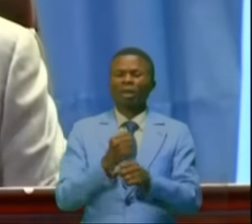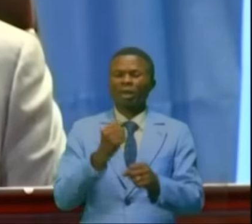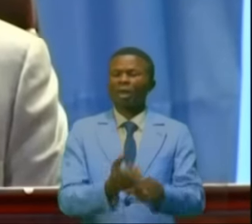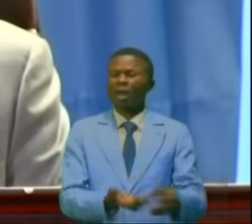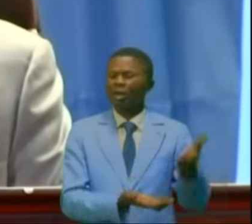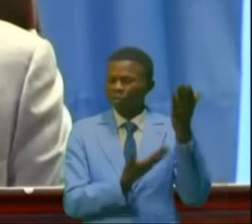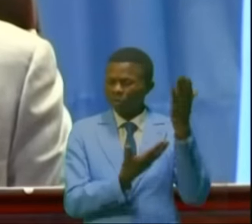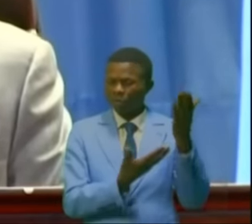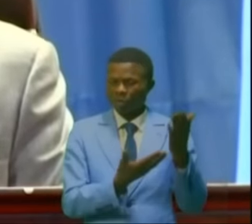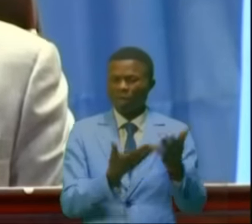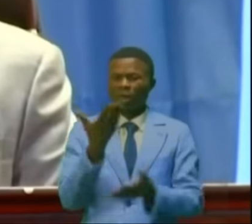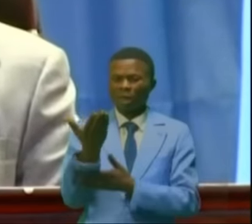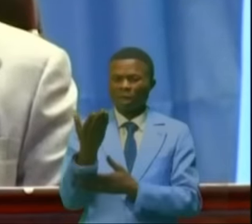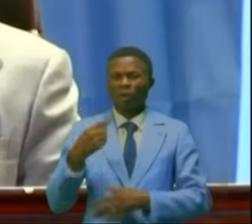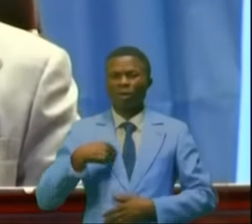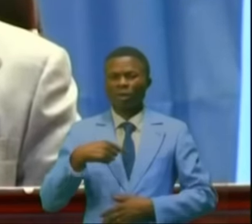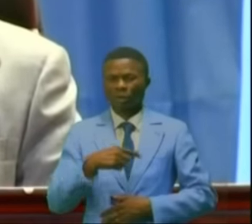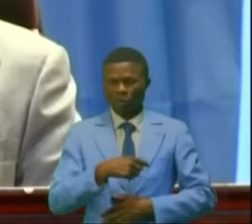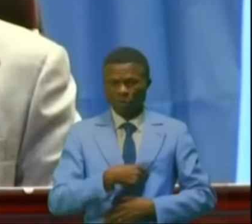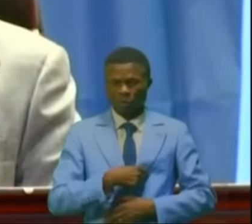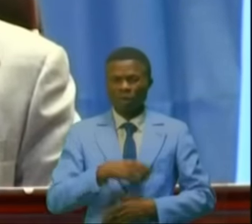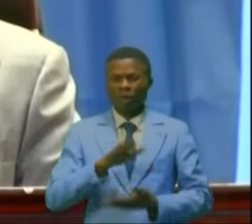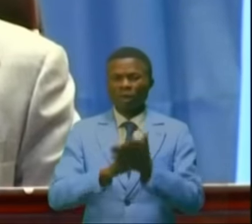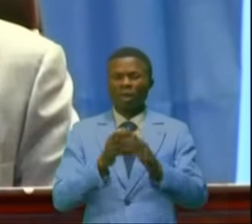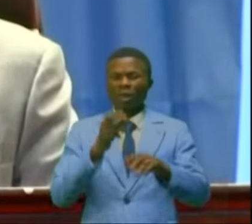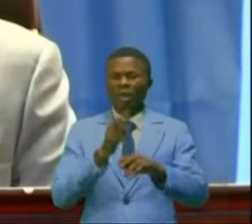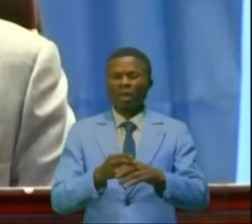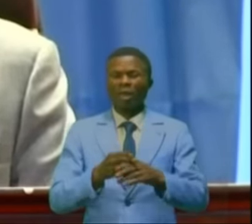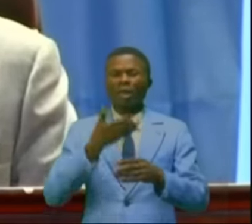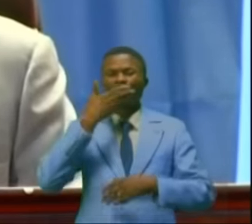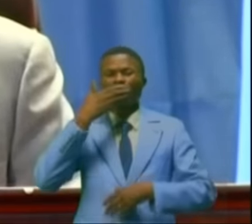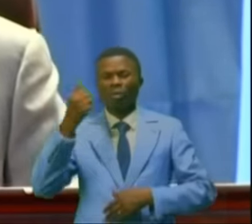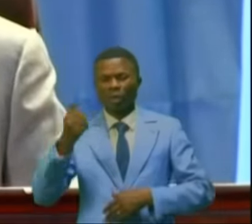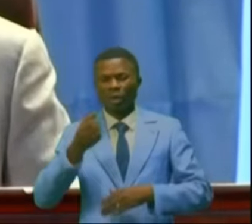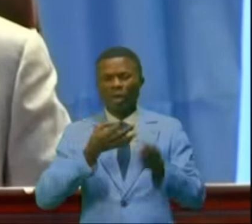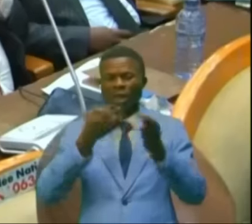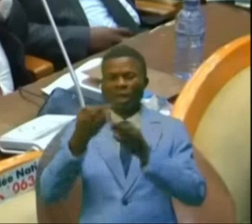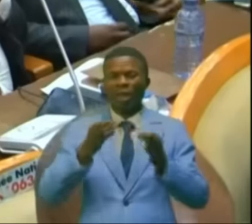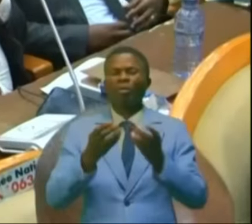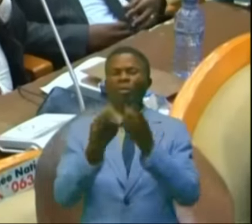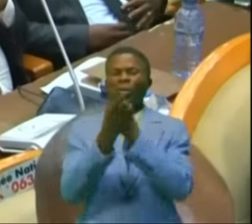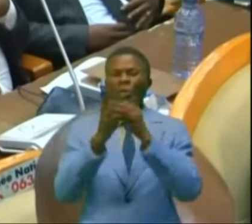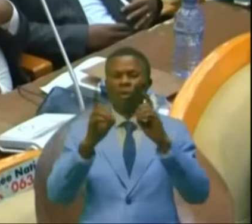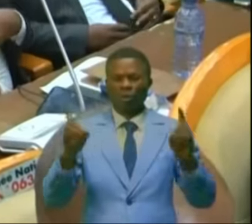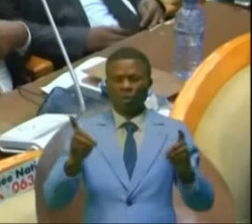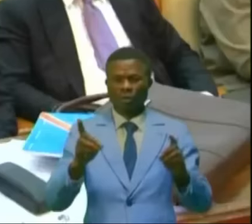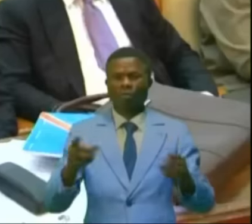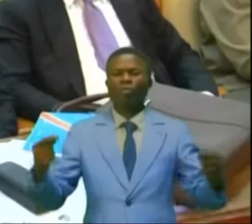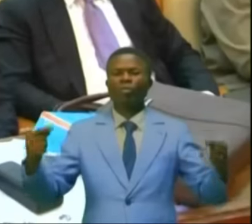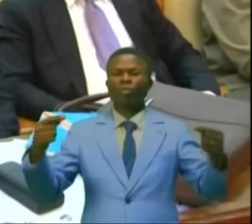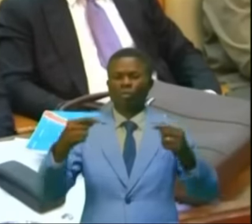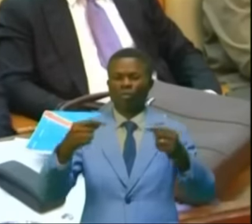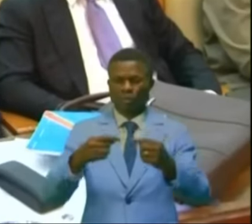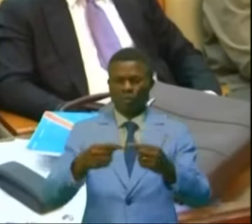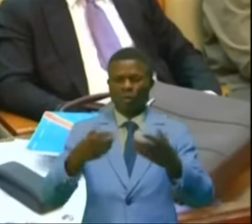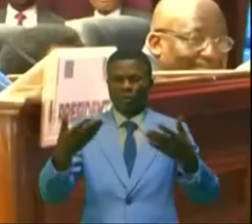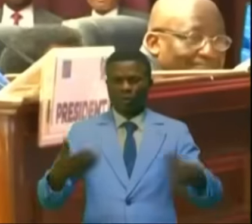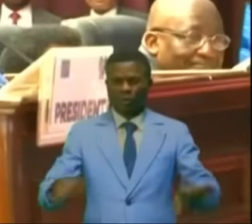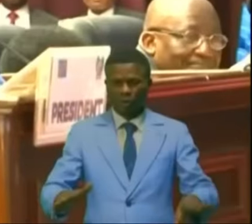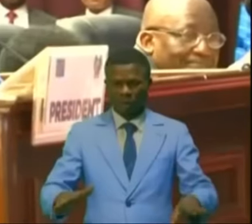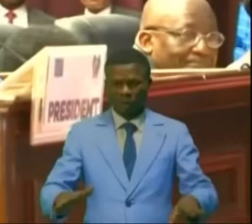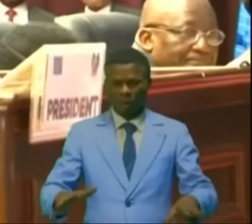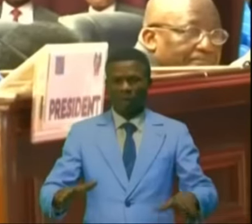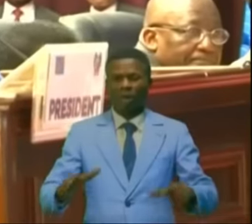faisons d'elle un véritable temple d'expression démocratique. La compétition est ainsi faite